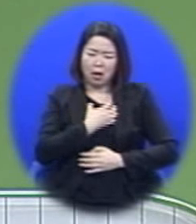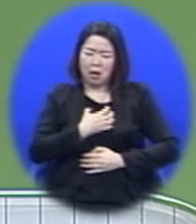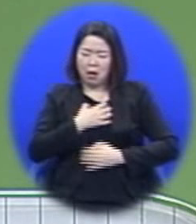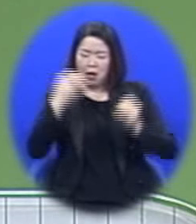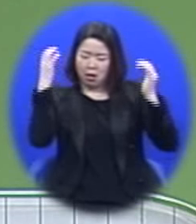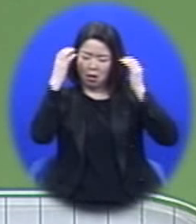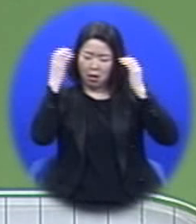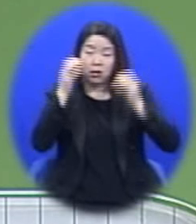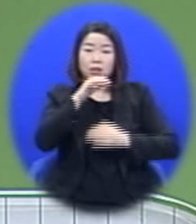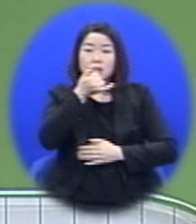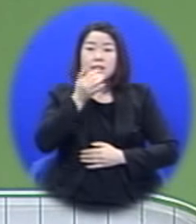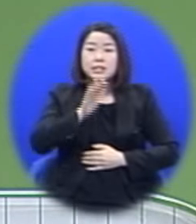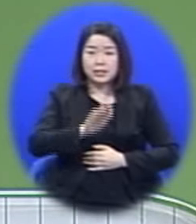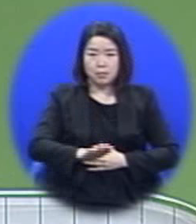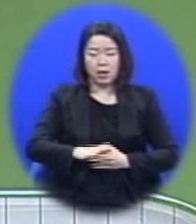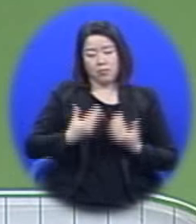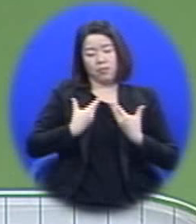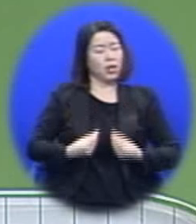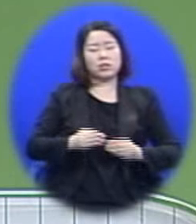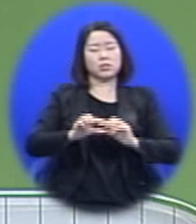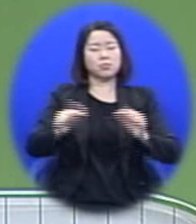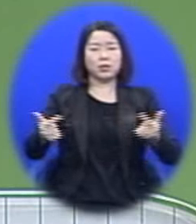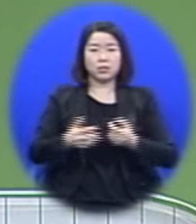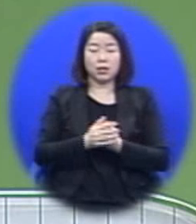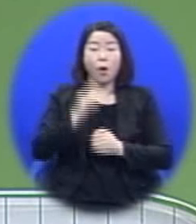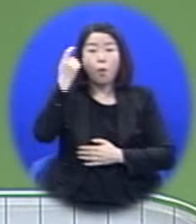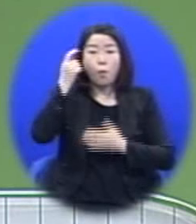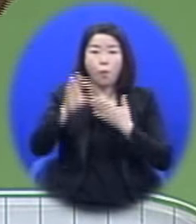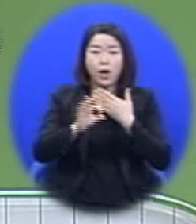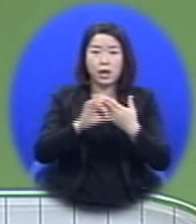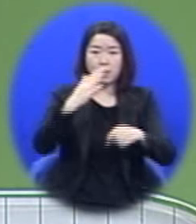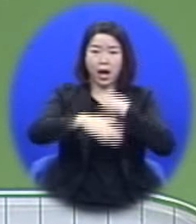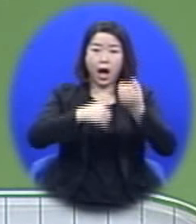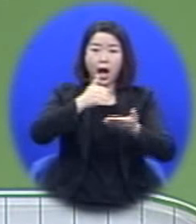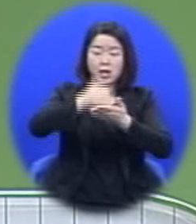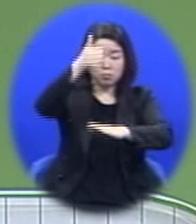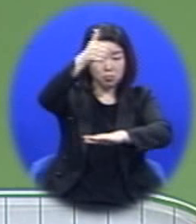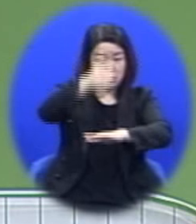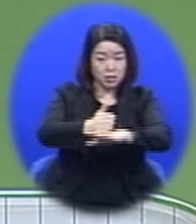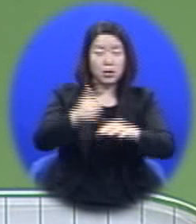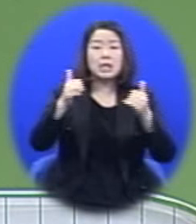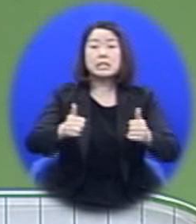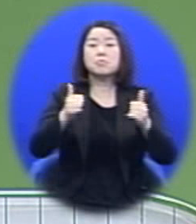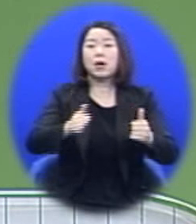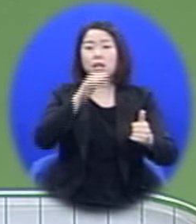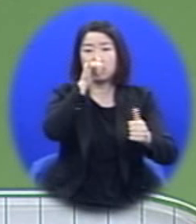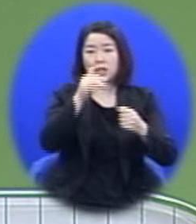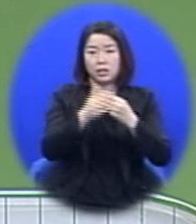하지만 낙심하지는 않습니다. 왜냐하면 하나님이 결국은 심판하실 것이기 때문에,